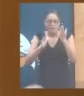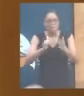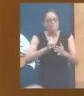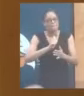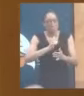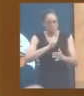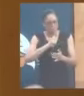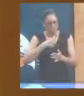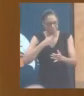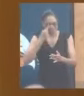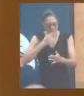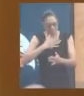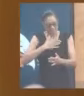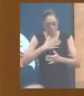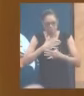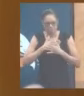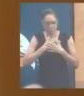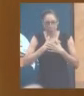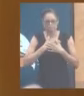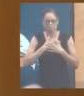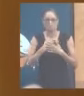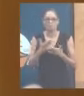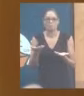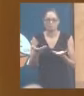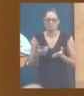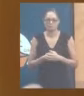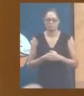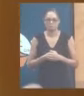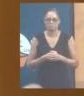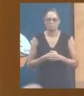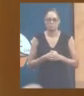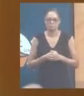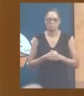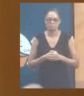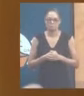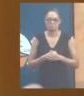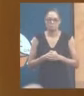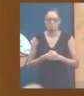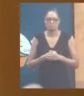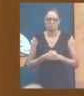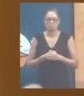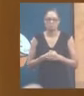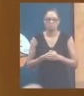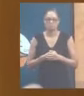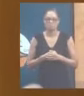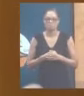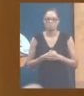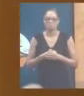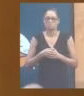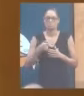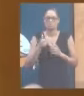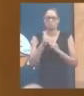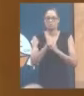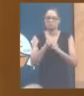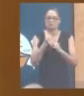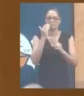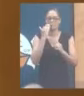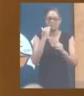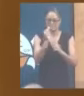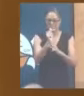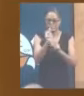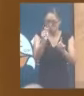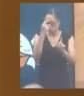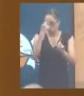Personnellement, ma position est très simple. Ça, je prends le droit de Madame Tino. Ma position est très